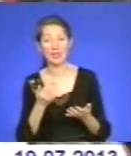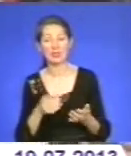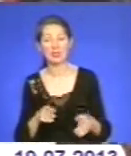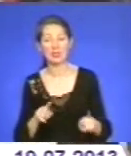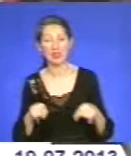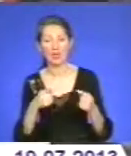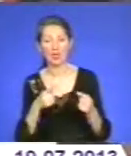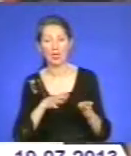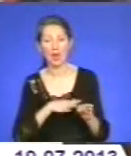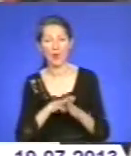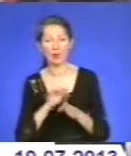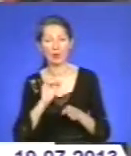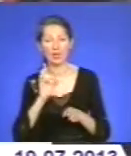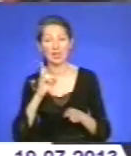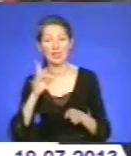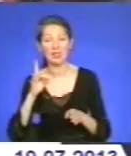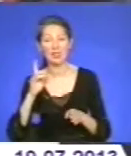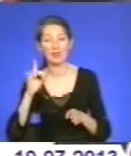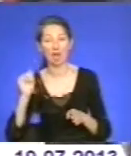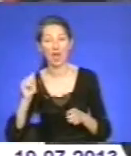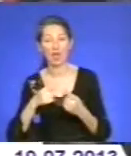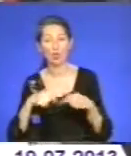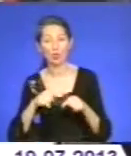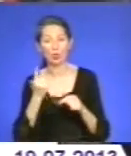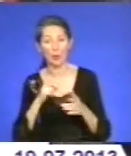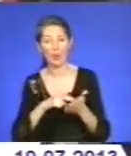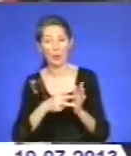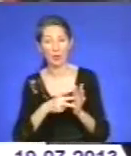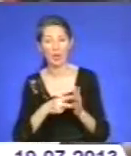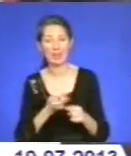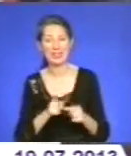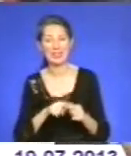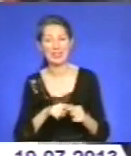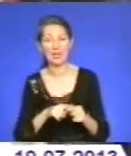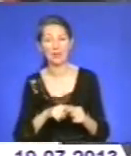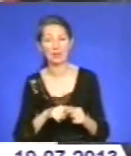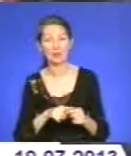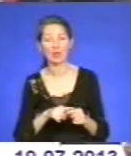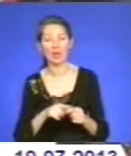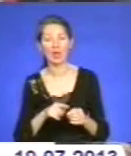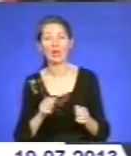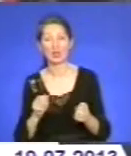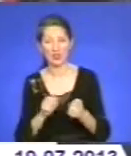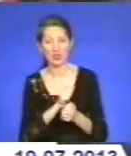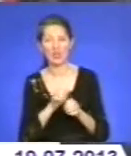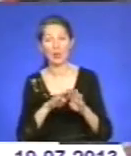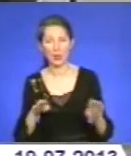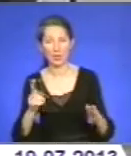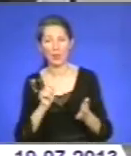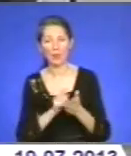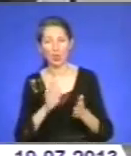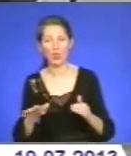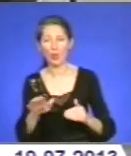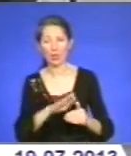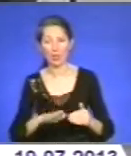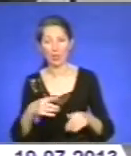повної інфраструктури, то на першому плані це з твердим покриттям повинна бути площадка. Усього